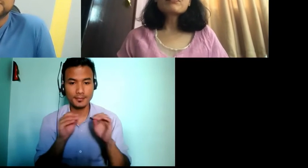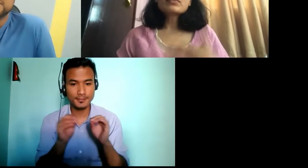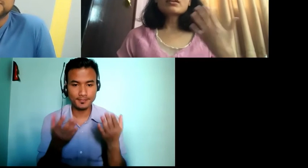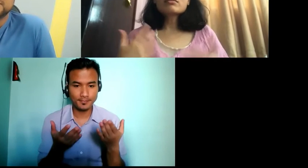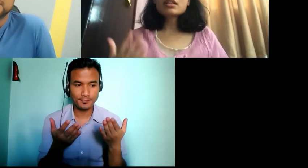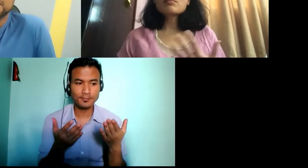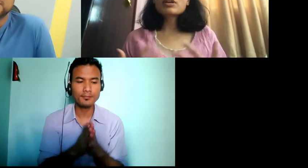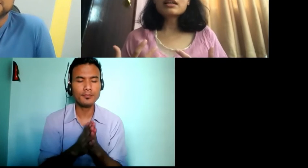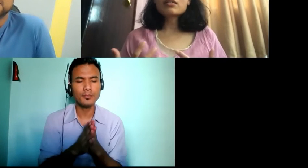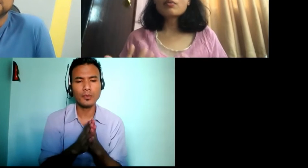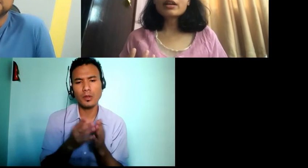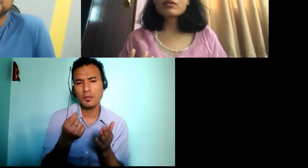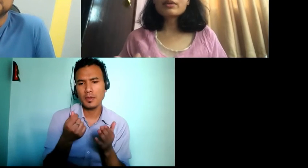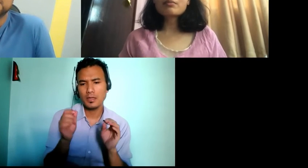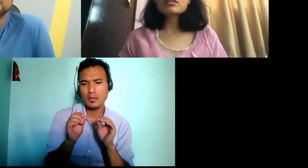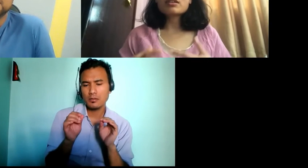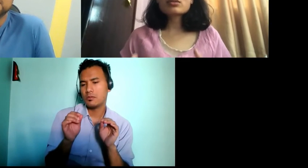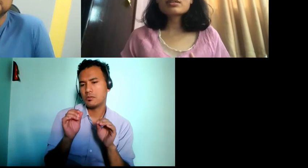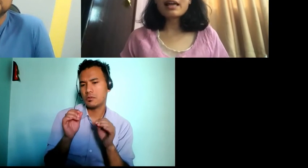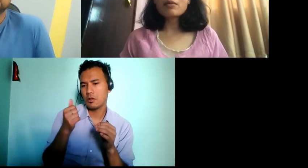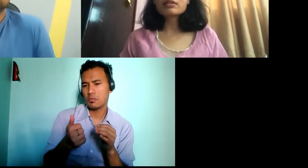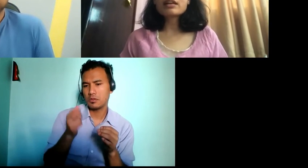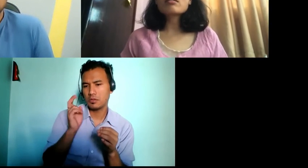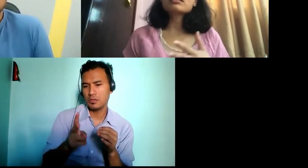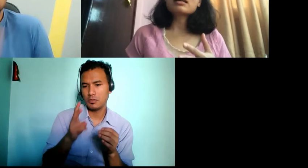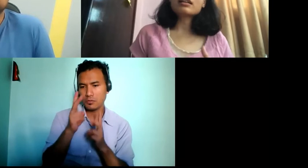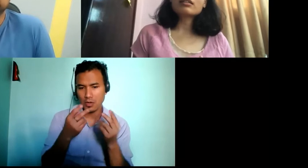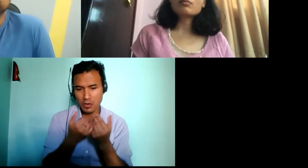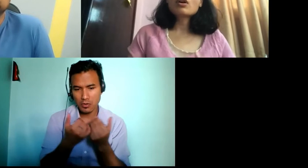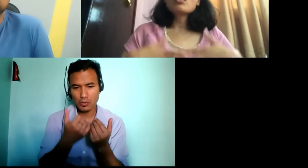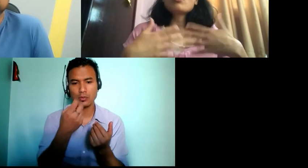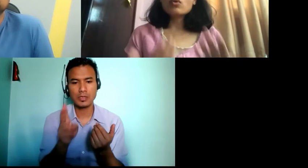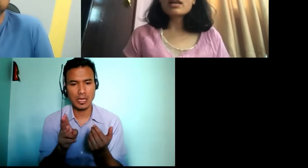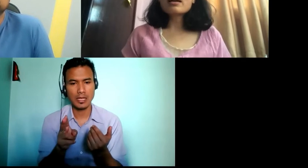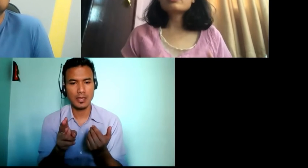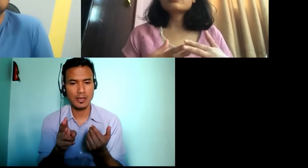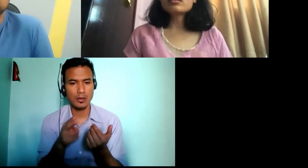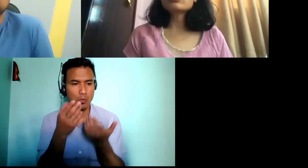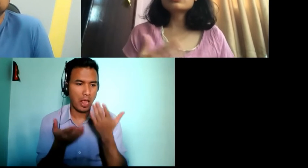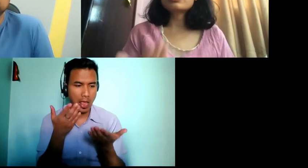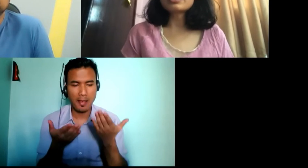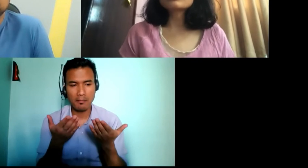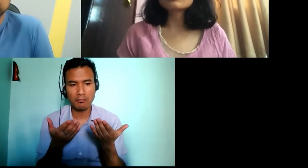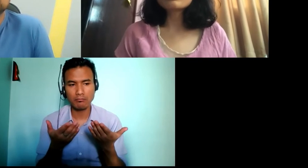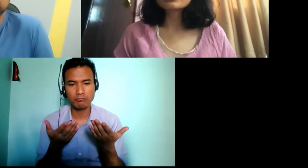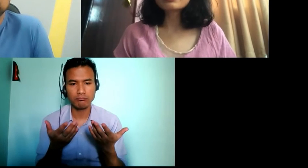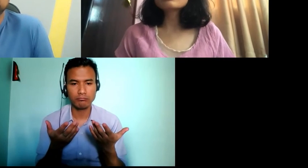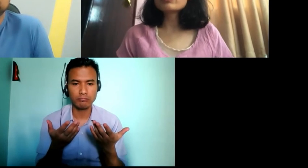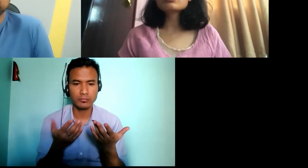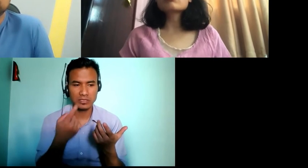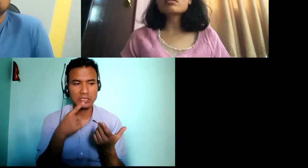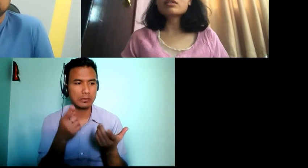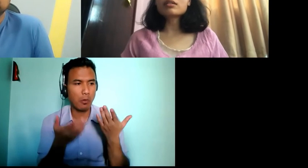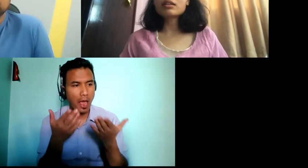अथवा हुन्छ नि पैसा नभइरहेको बेलामा झन् यस्तो स्क्याम आउँदाखेरि कतिजनाले त अब होला यो त राइट हो भन्ने खालि